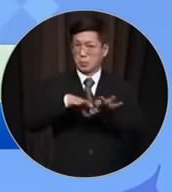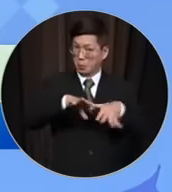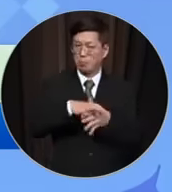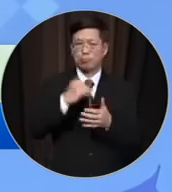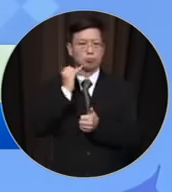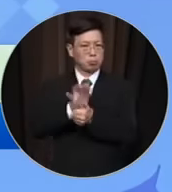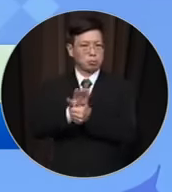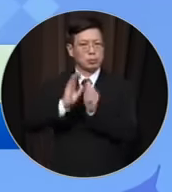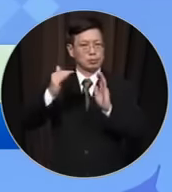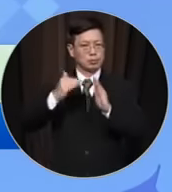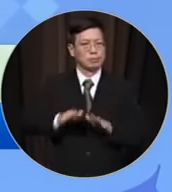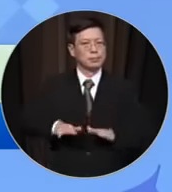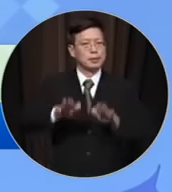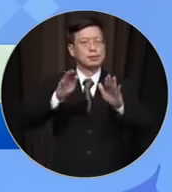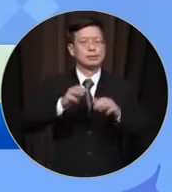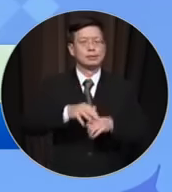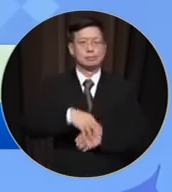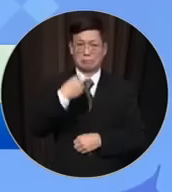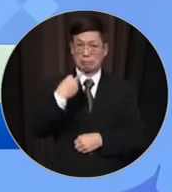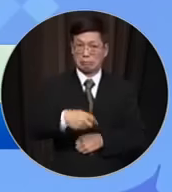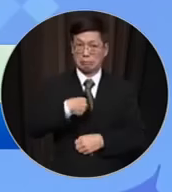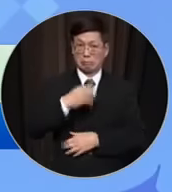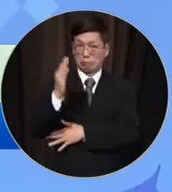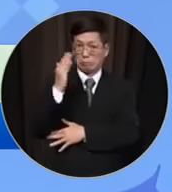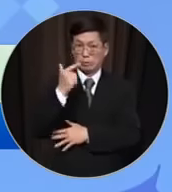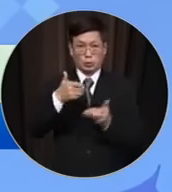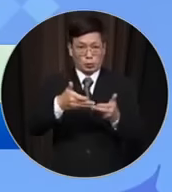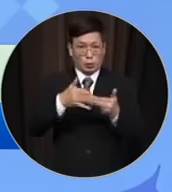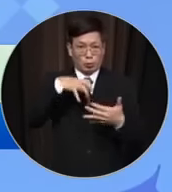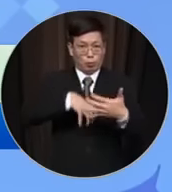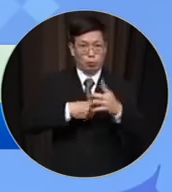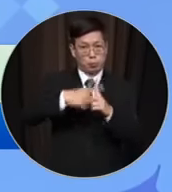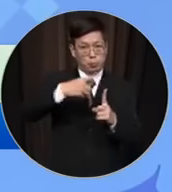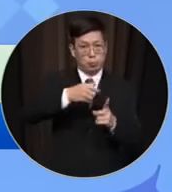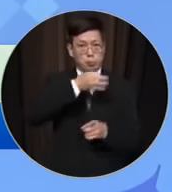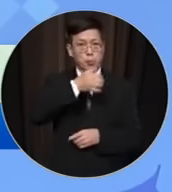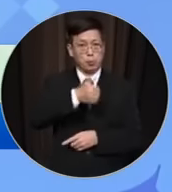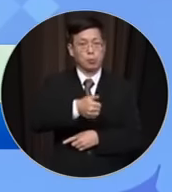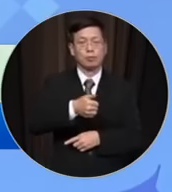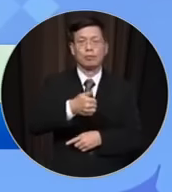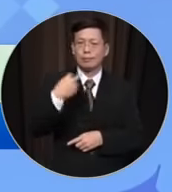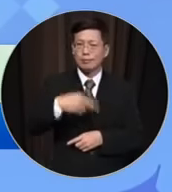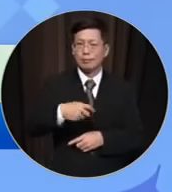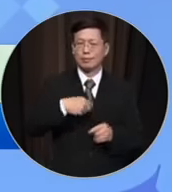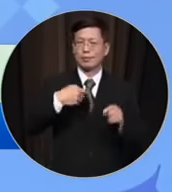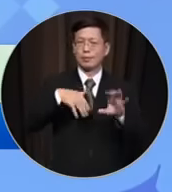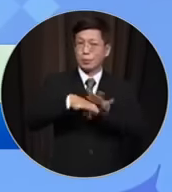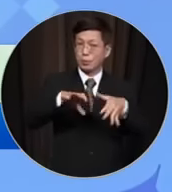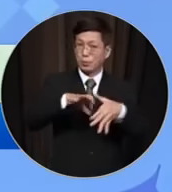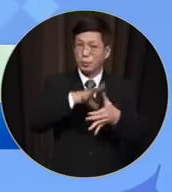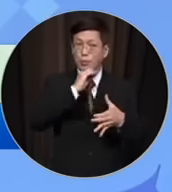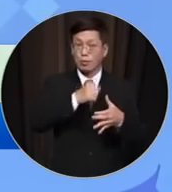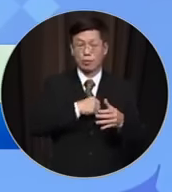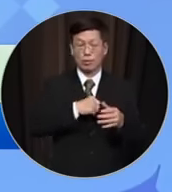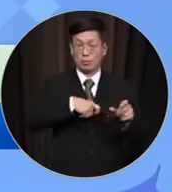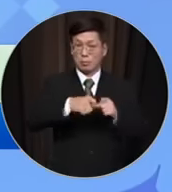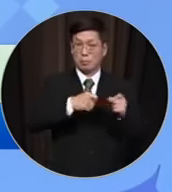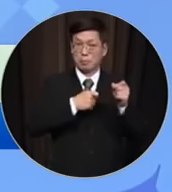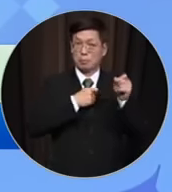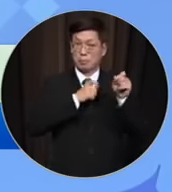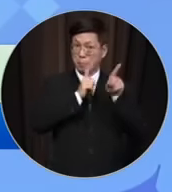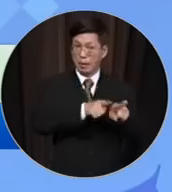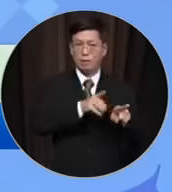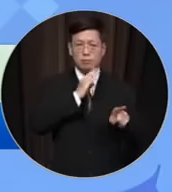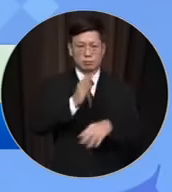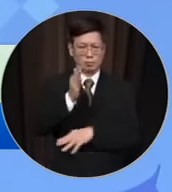进国家进步的关键，也是国家最重要的软实力，因此我们强调文化施政是政府的核心工